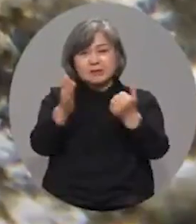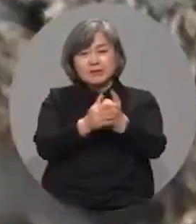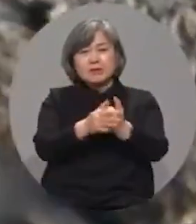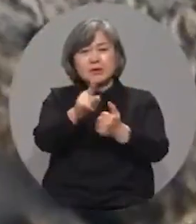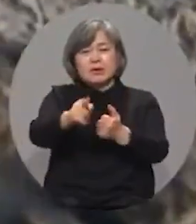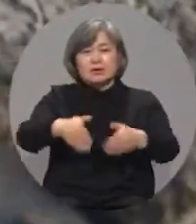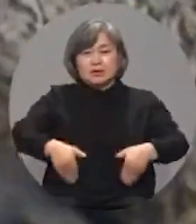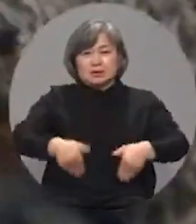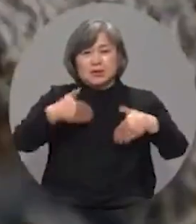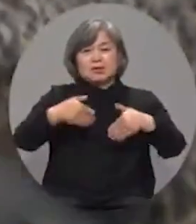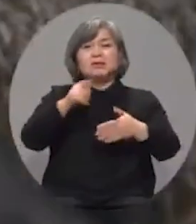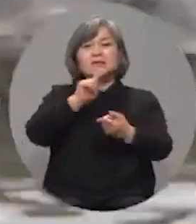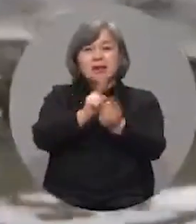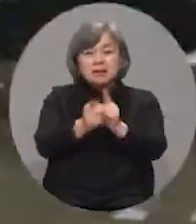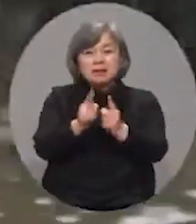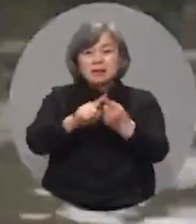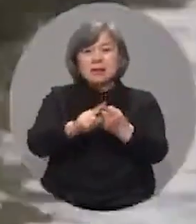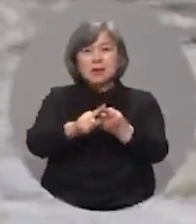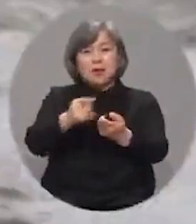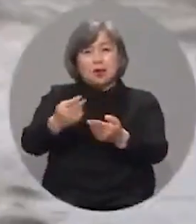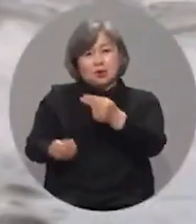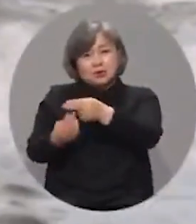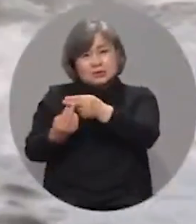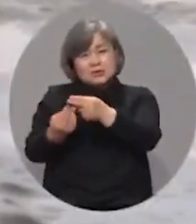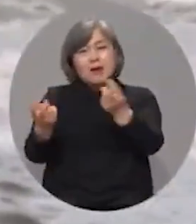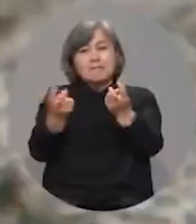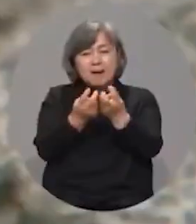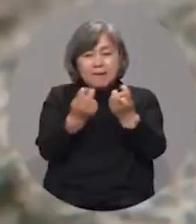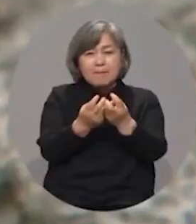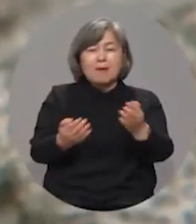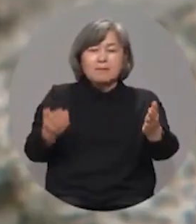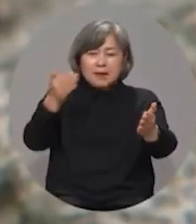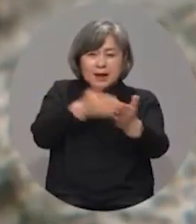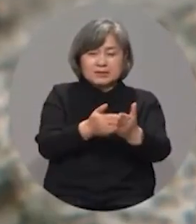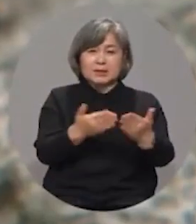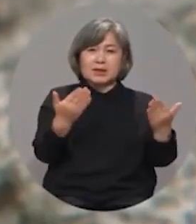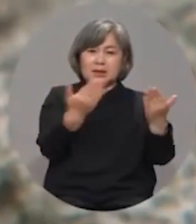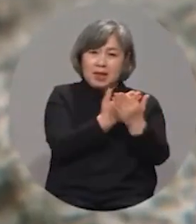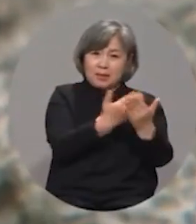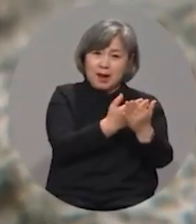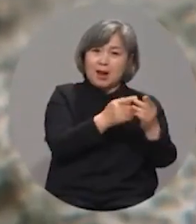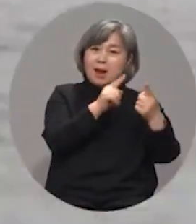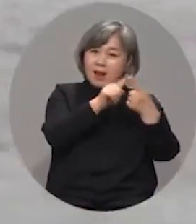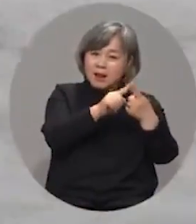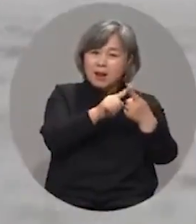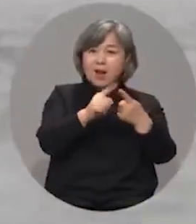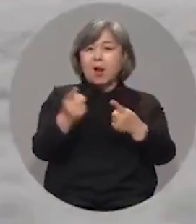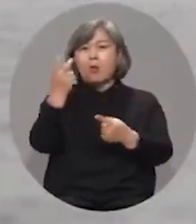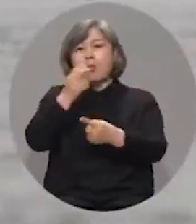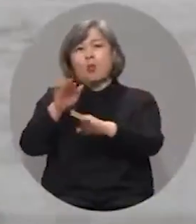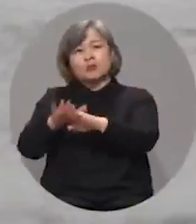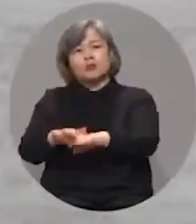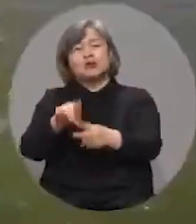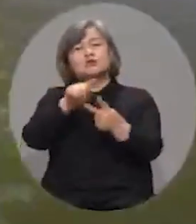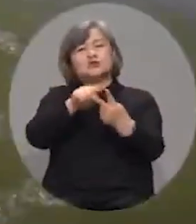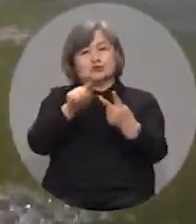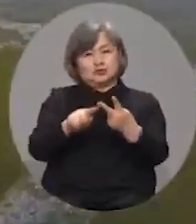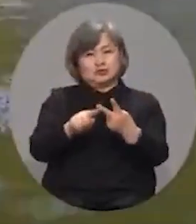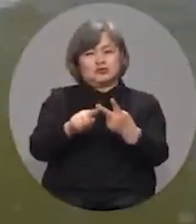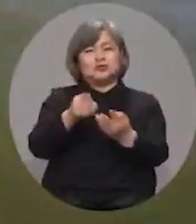온실가스 수렵과 저장 효과가 주목받고 있어 개발이 냐 보전 이냐 논란은 더욱 거세질 전망입니다